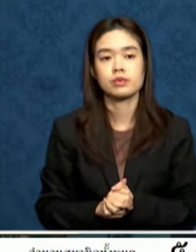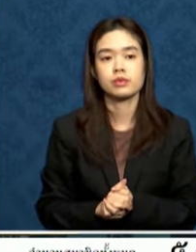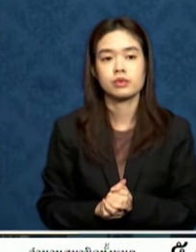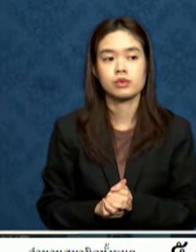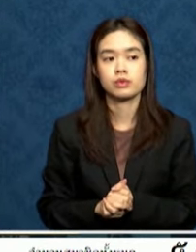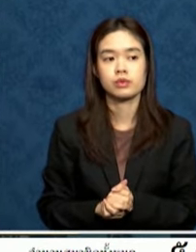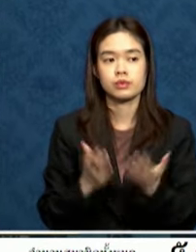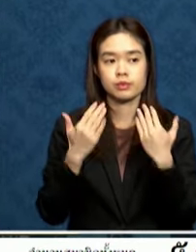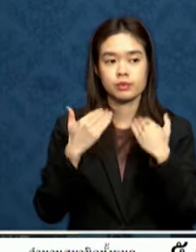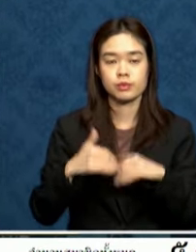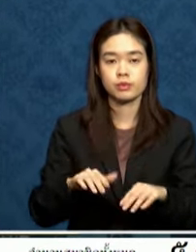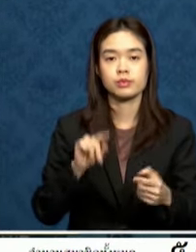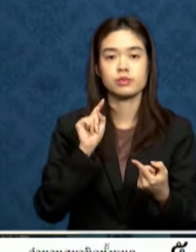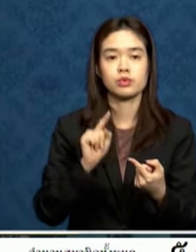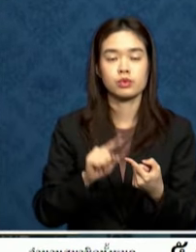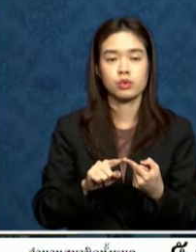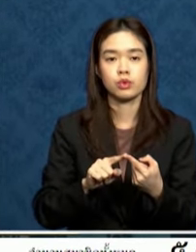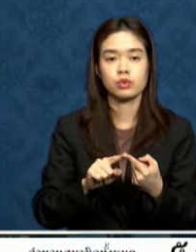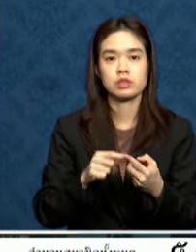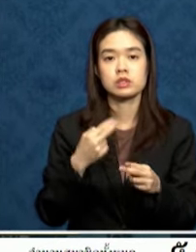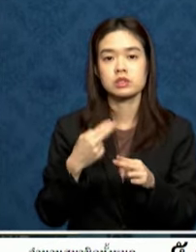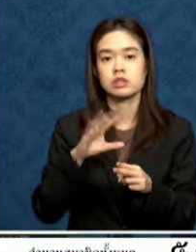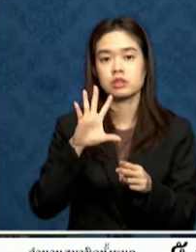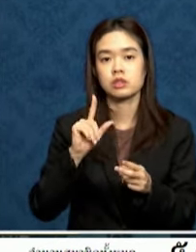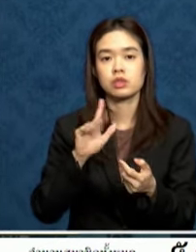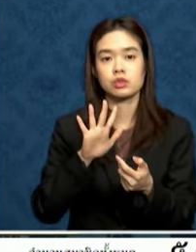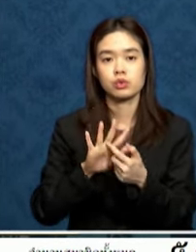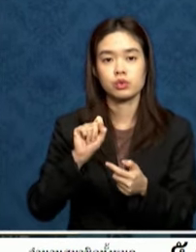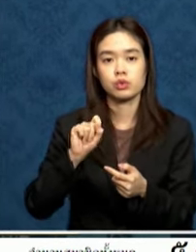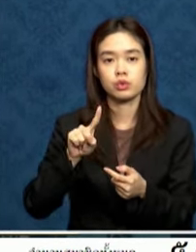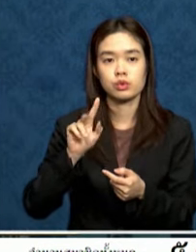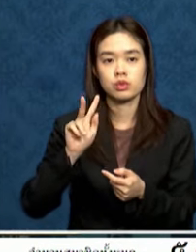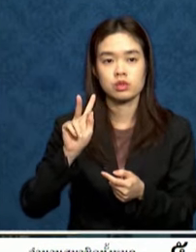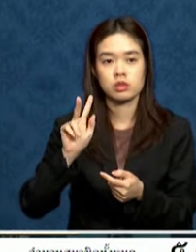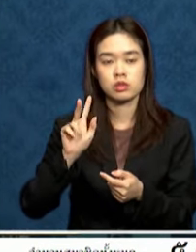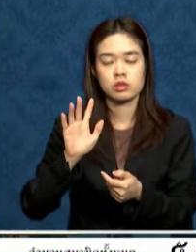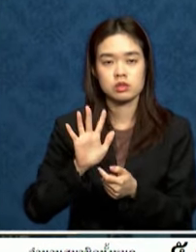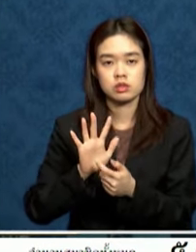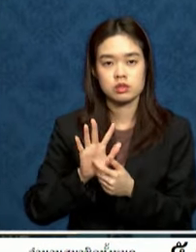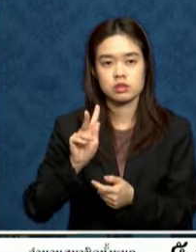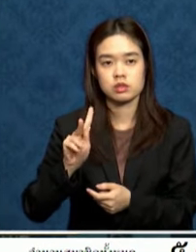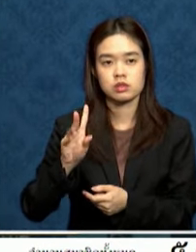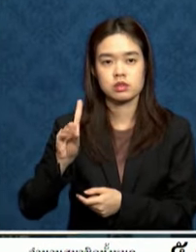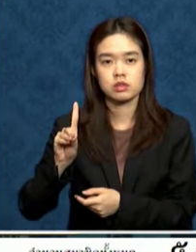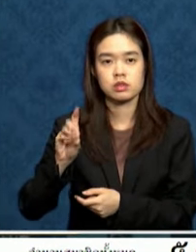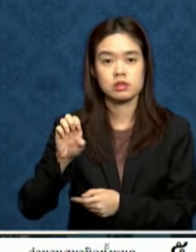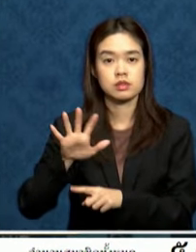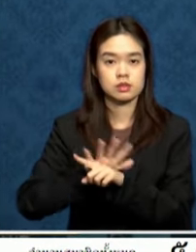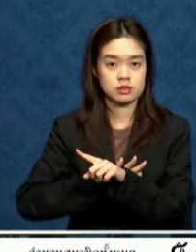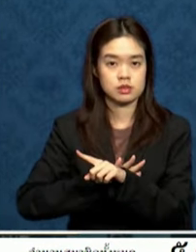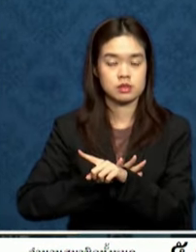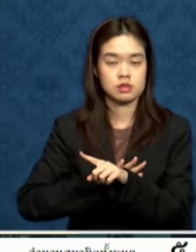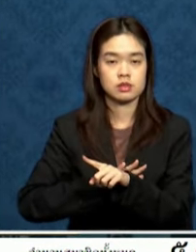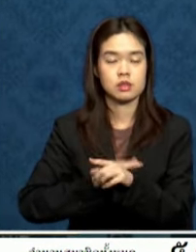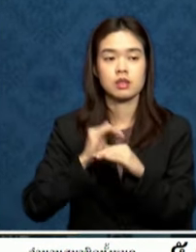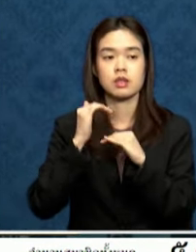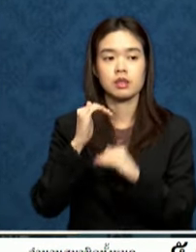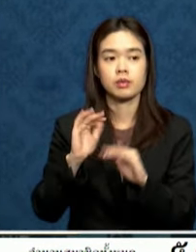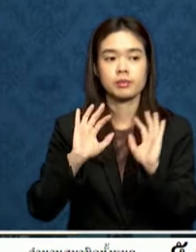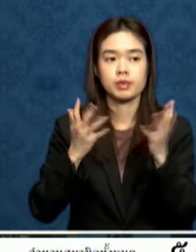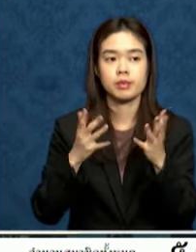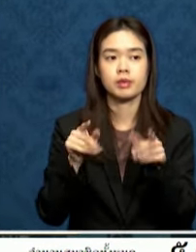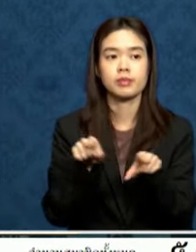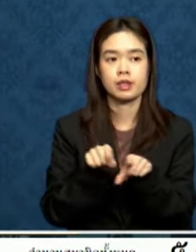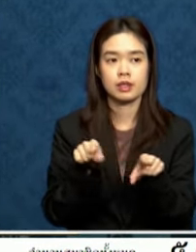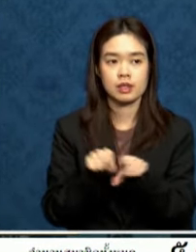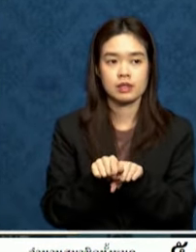อาจารย์ชูศักดิ์และคณะครับจำนวนผู้มาใช้สิทธิ์ครับท่านประธานครับในช่องแรกก็ไม่ได้กำหนดเช่นกันครับท่านประธานครับ